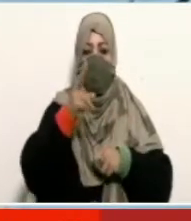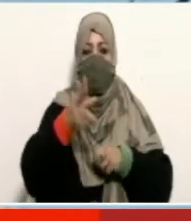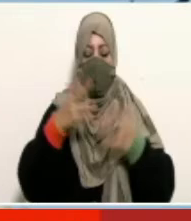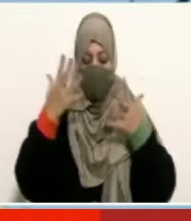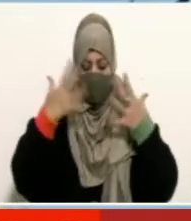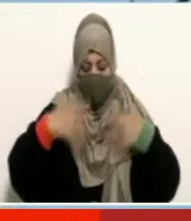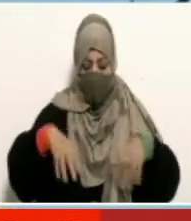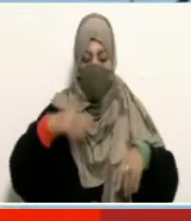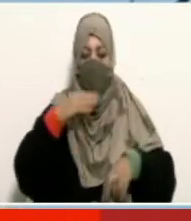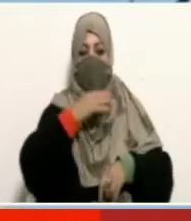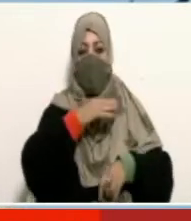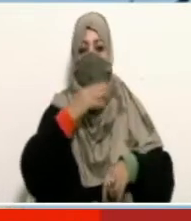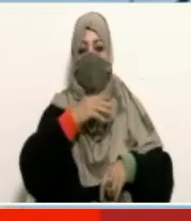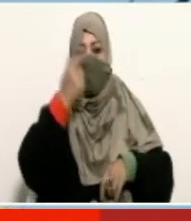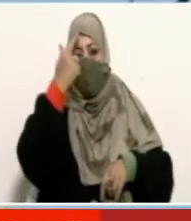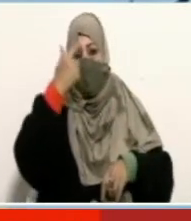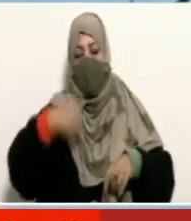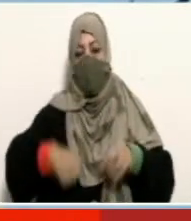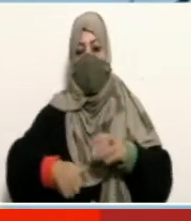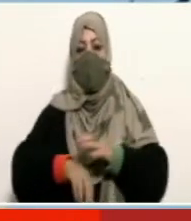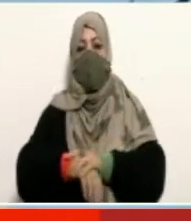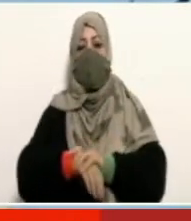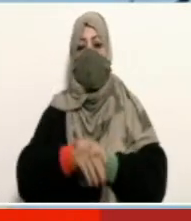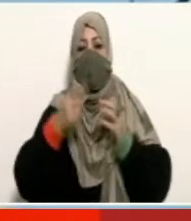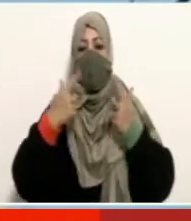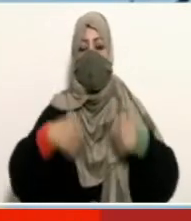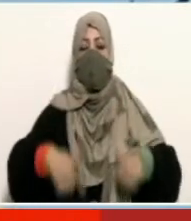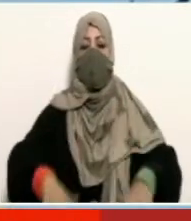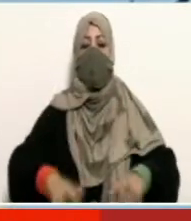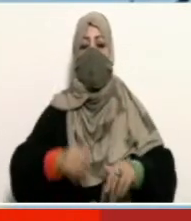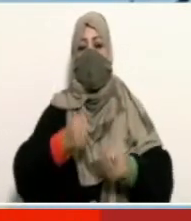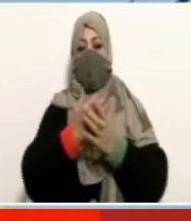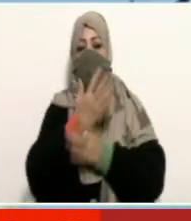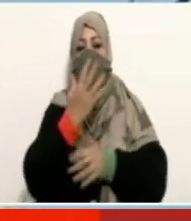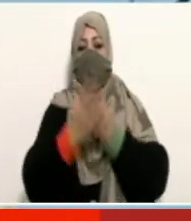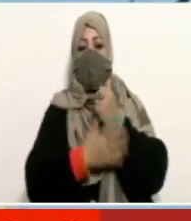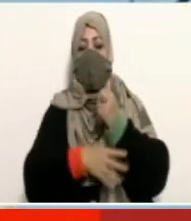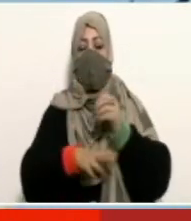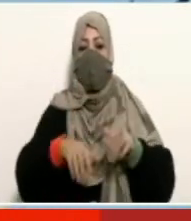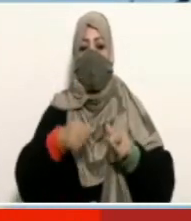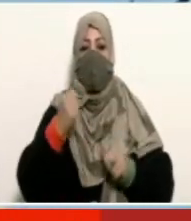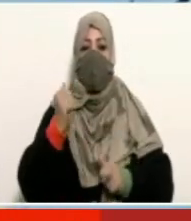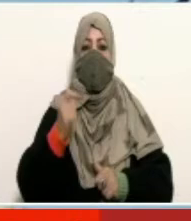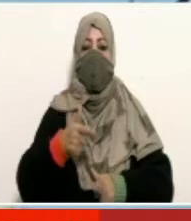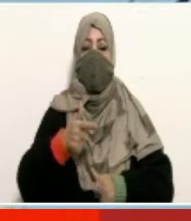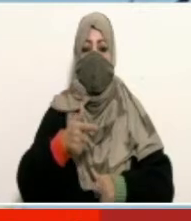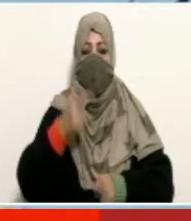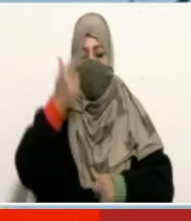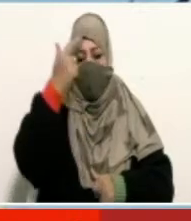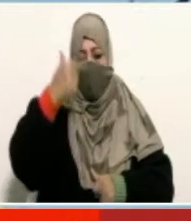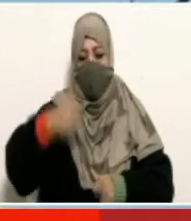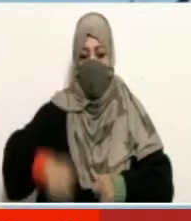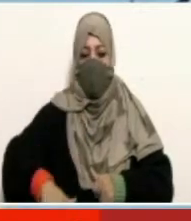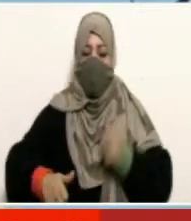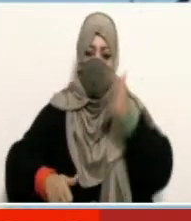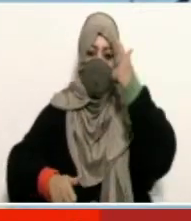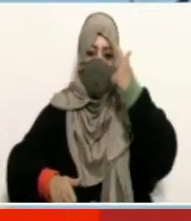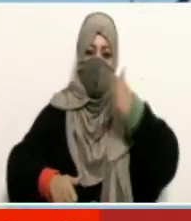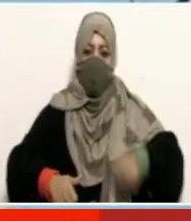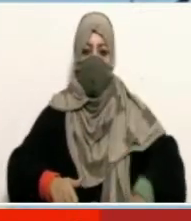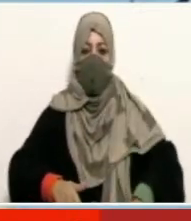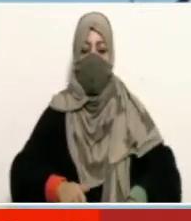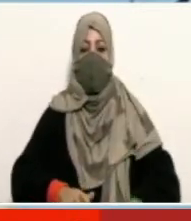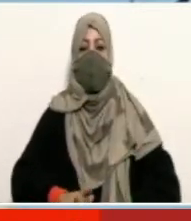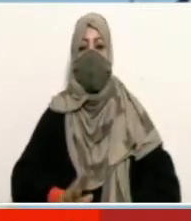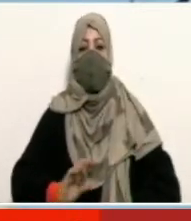يغسل أعضاء الوضوء، يقول أنه يغسل الشق الأيمن، فالشق الأيمن أو فالشق الأيسر، الشق الأيمن ابتداءه